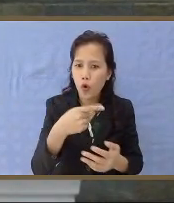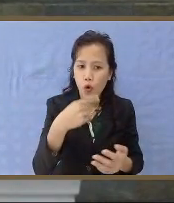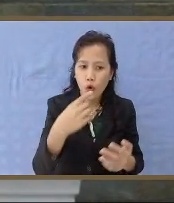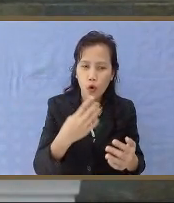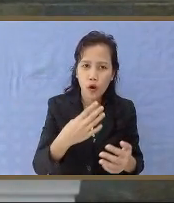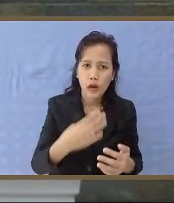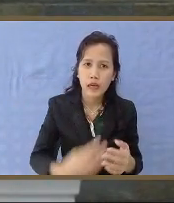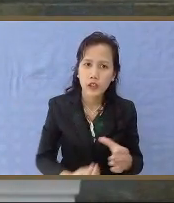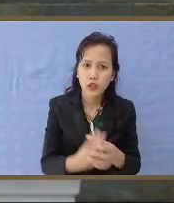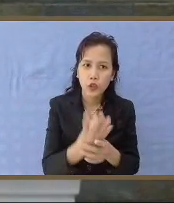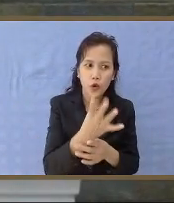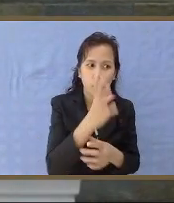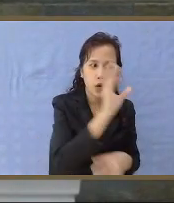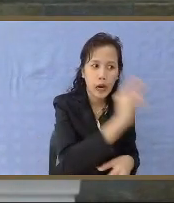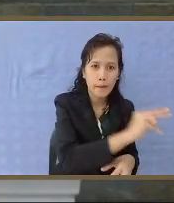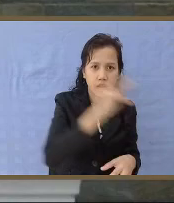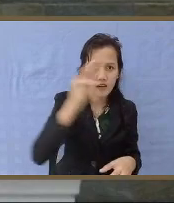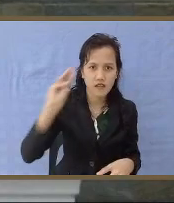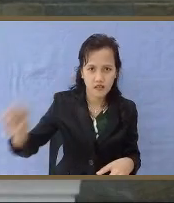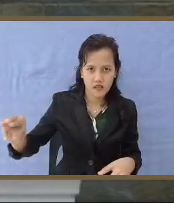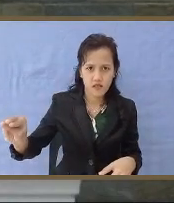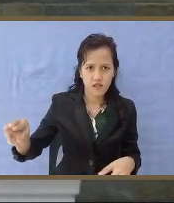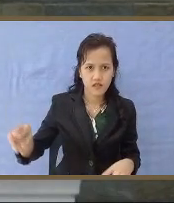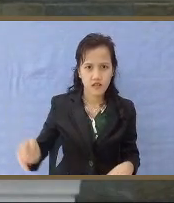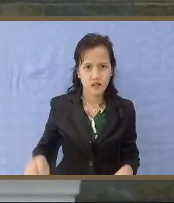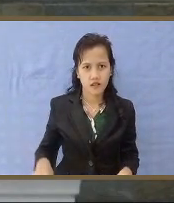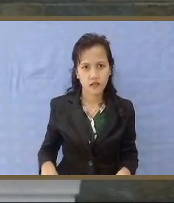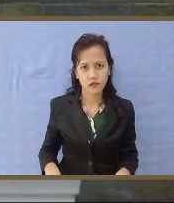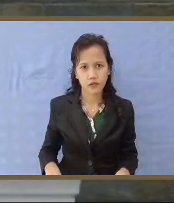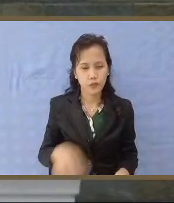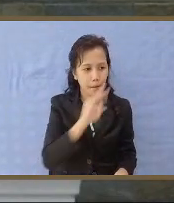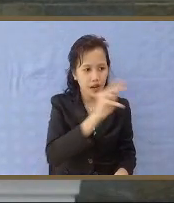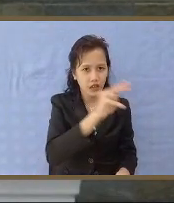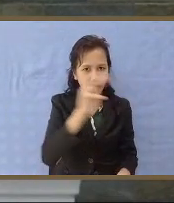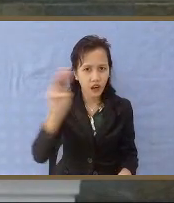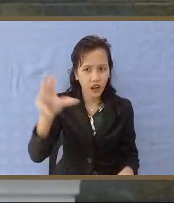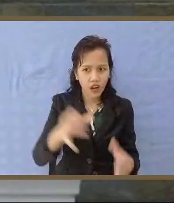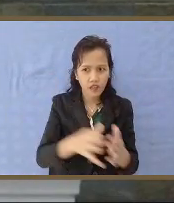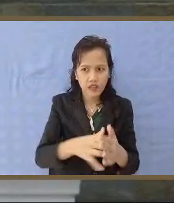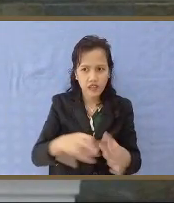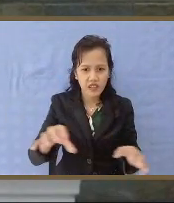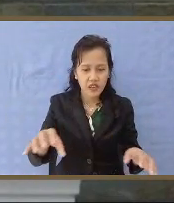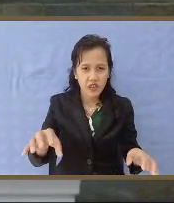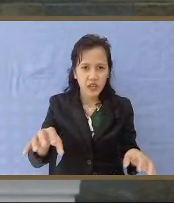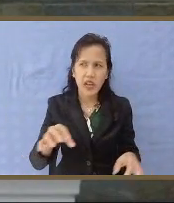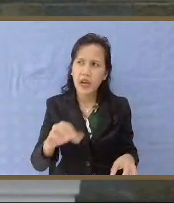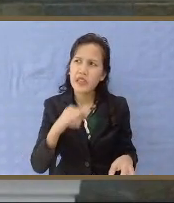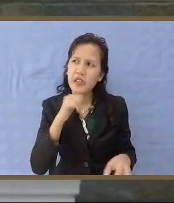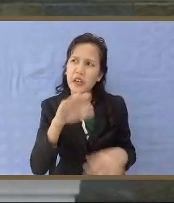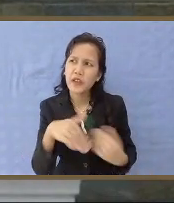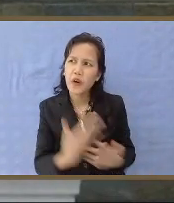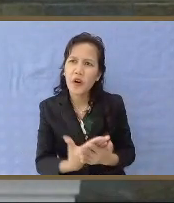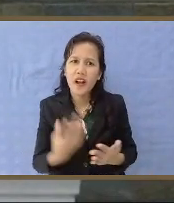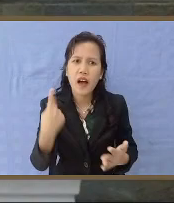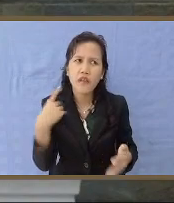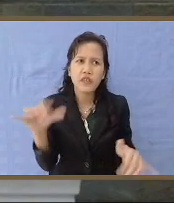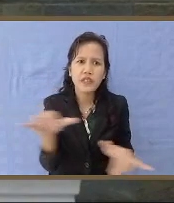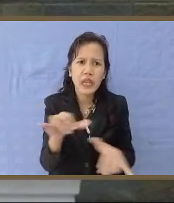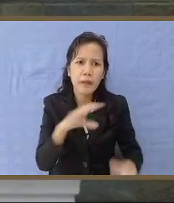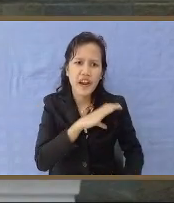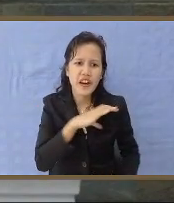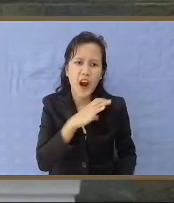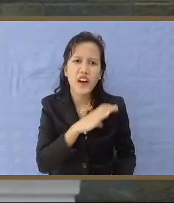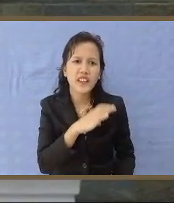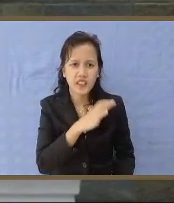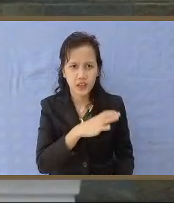ang merong character na katulad ng character na kinalakihan namin sa probinsya noong araw. Yeah. Noong araw, alam nila